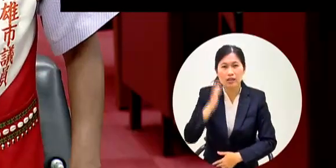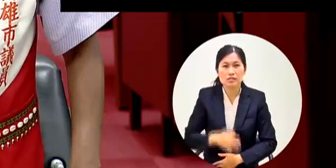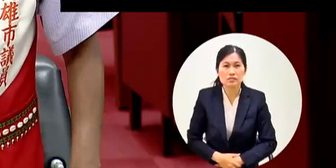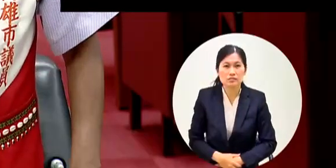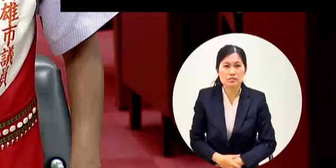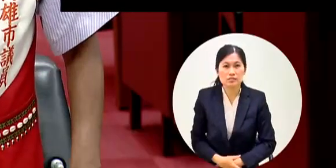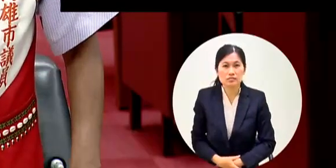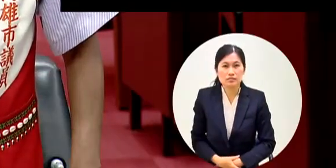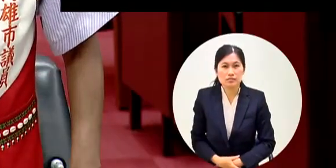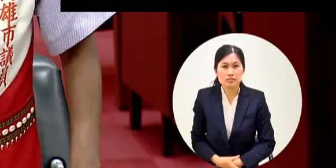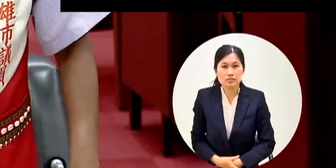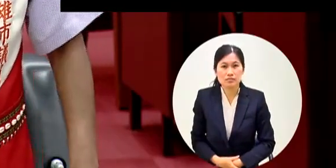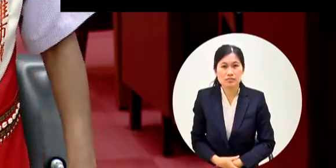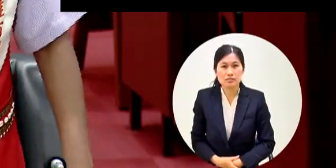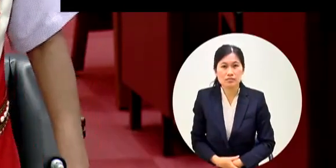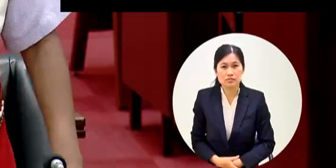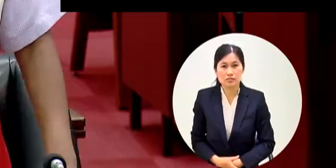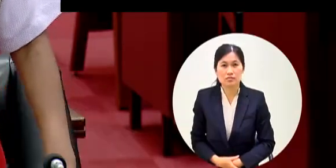地。